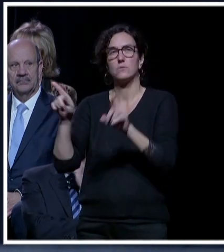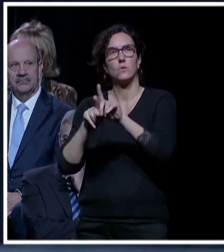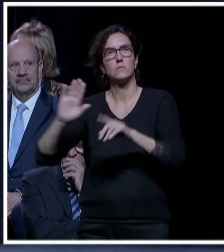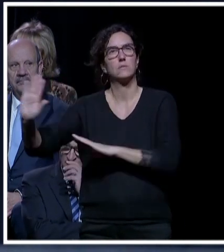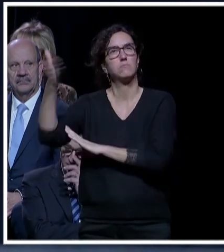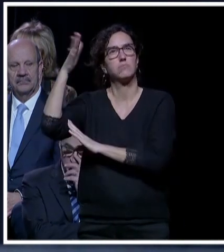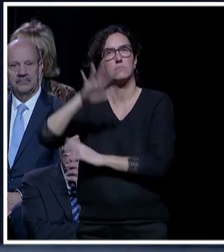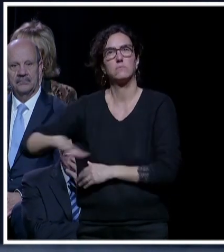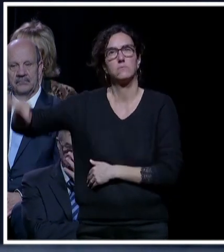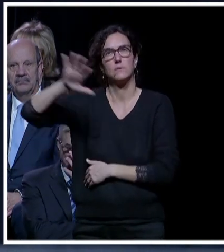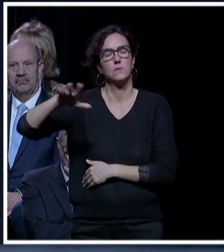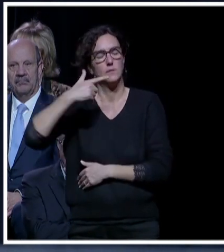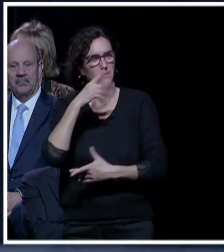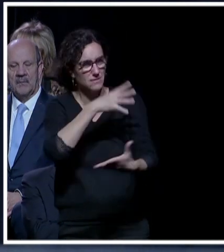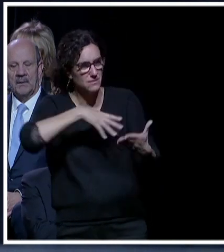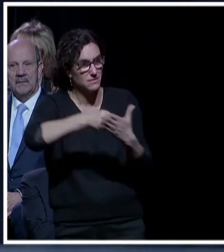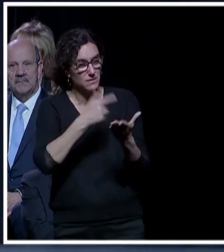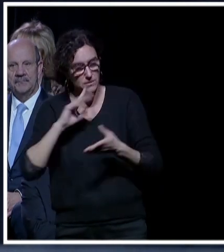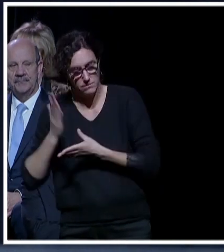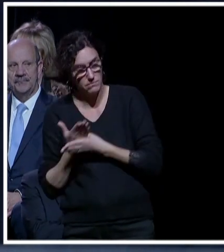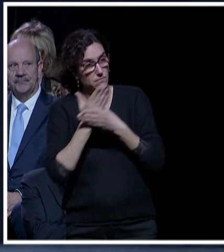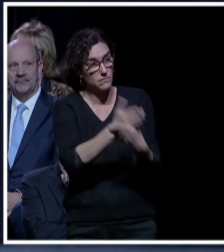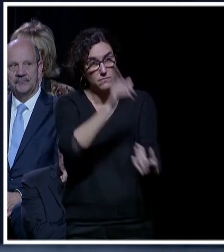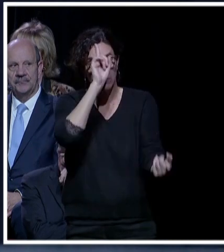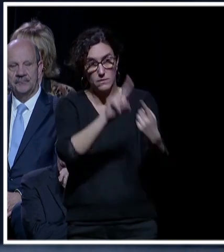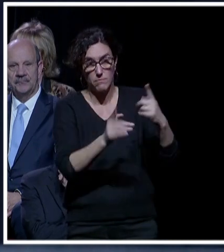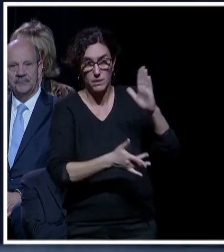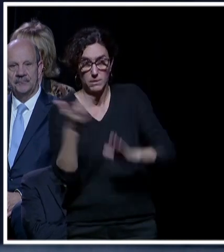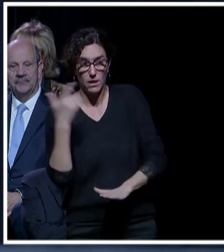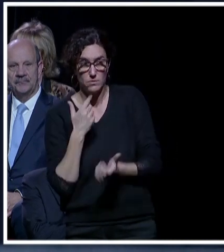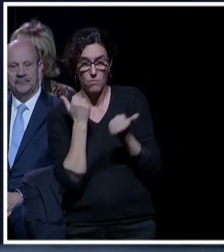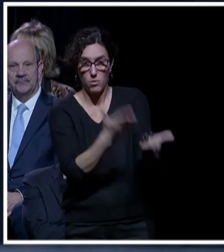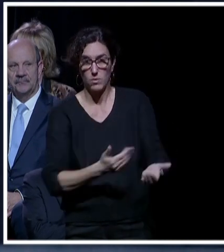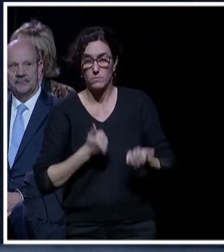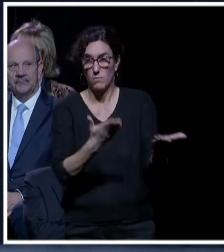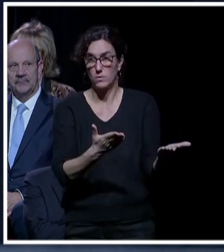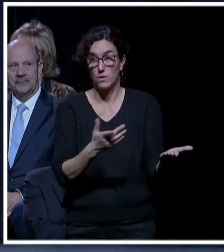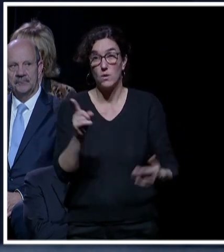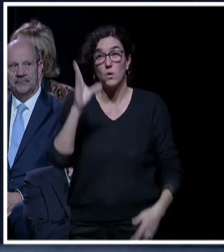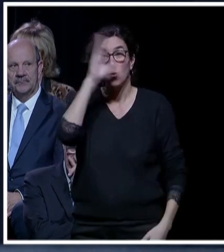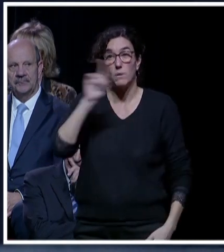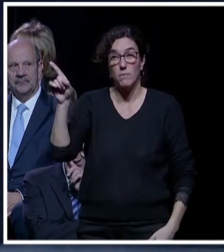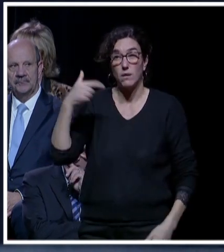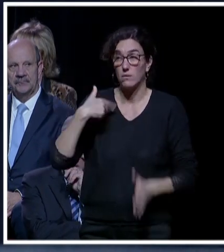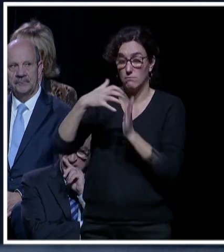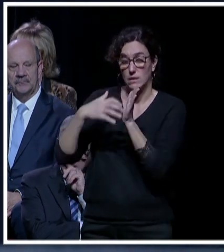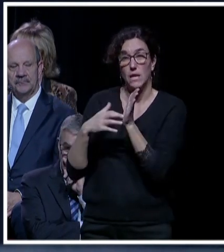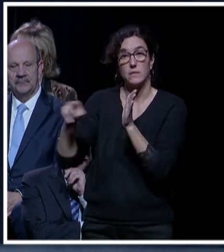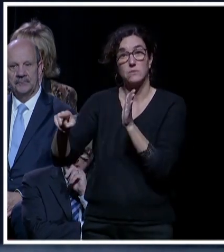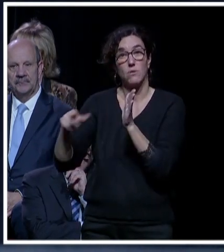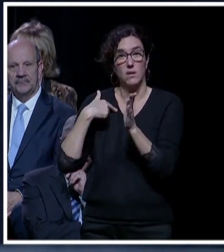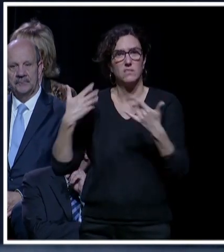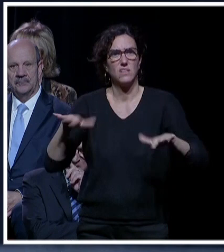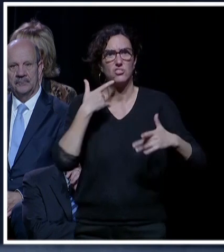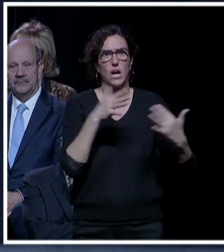nos propositions sur l'immigration. Je le rappelle, ce texte allait ouvrir les vannes d'une immigration déjà hors de contrôle. C'était un